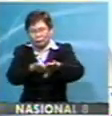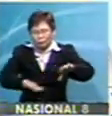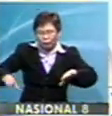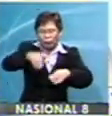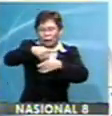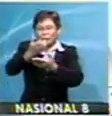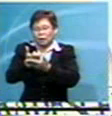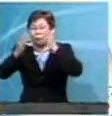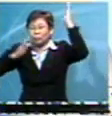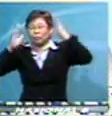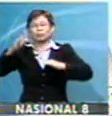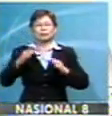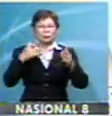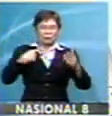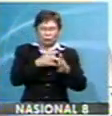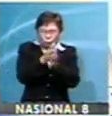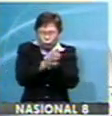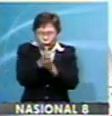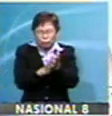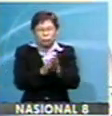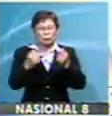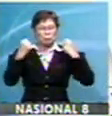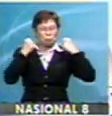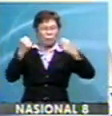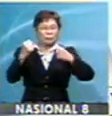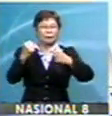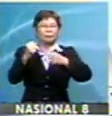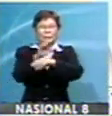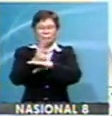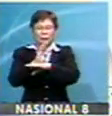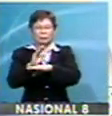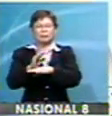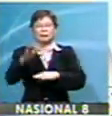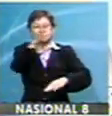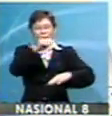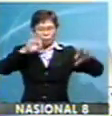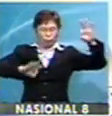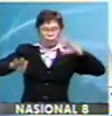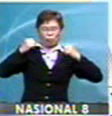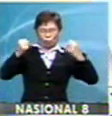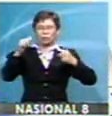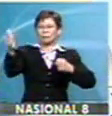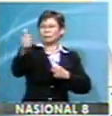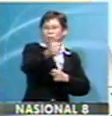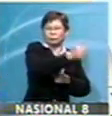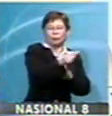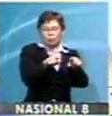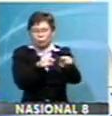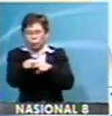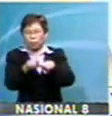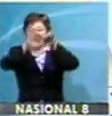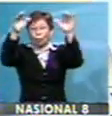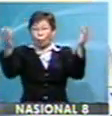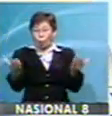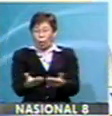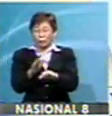untuk membina empayar perniagaan danfaatkan kekuatan masing-mas untuk kekal berdaya saing dalam dunia yang